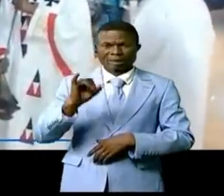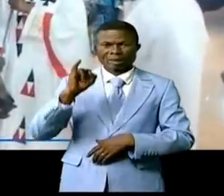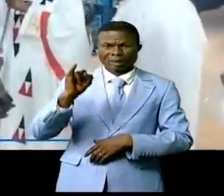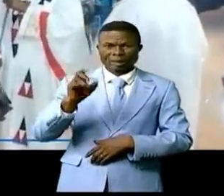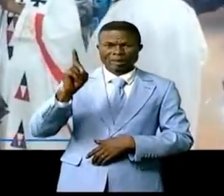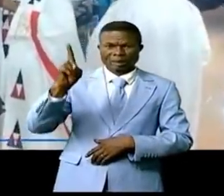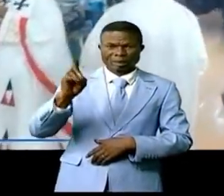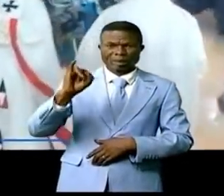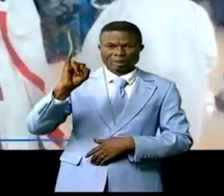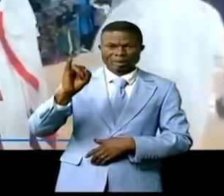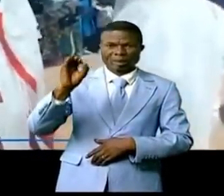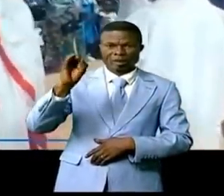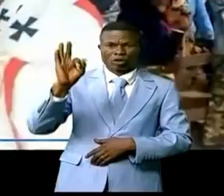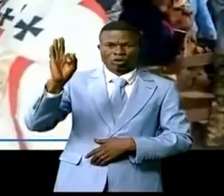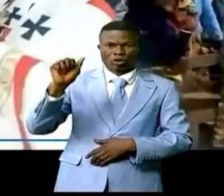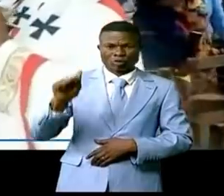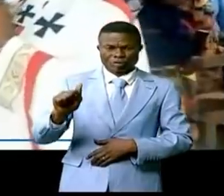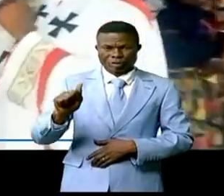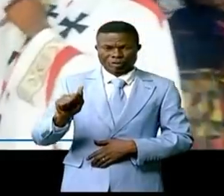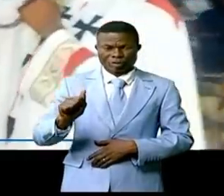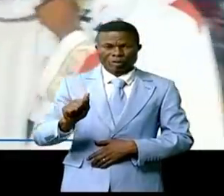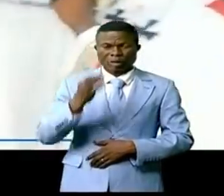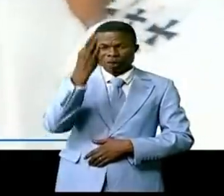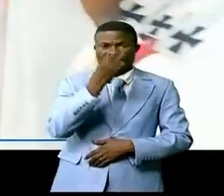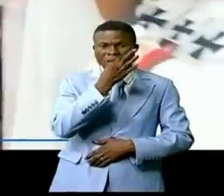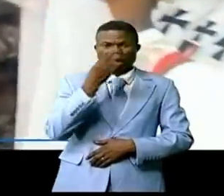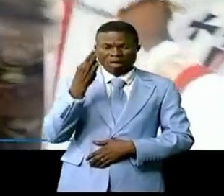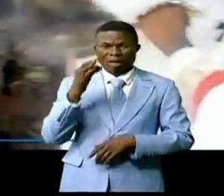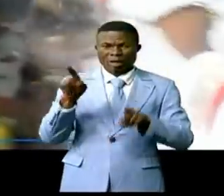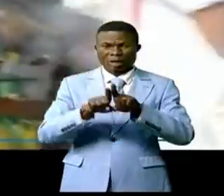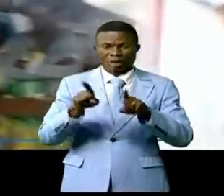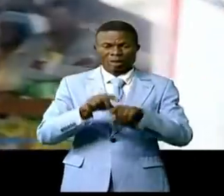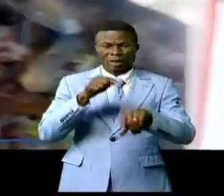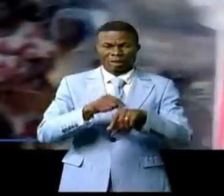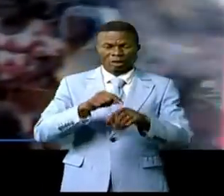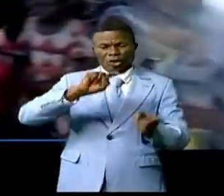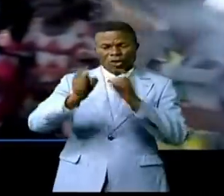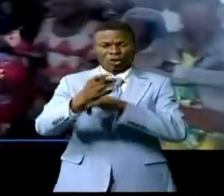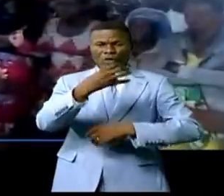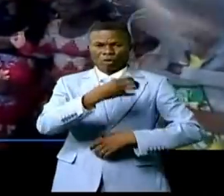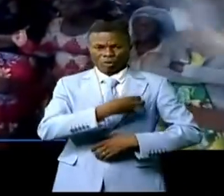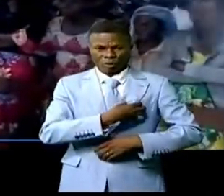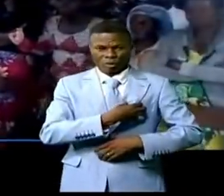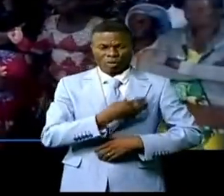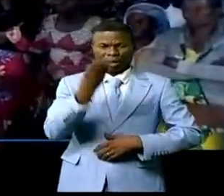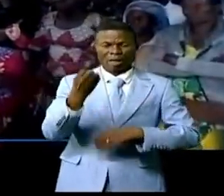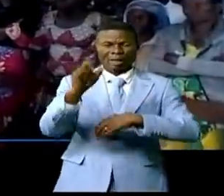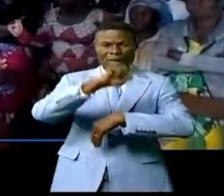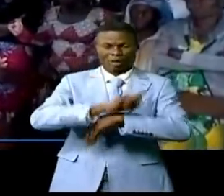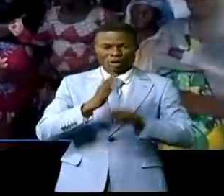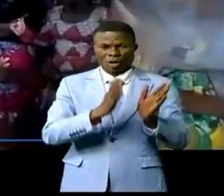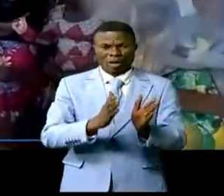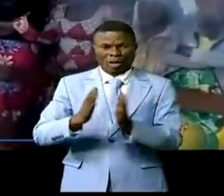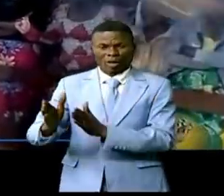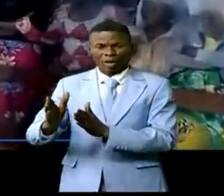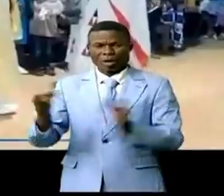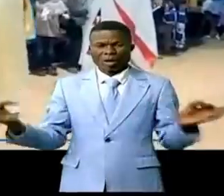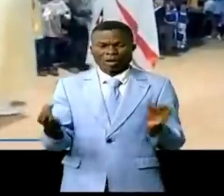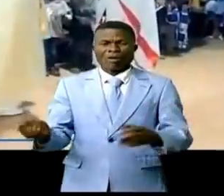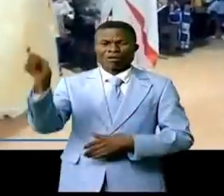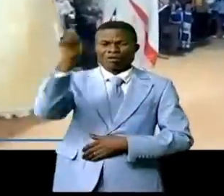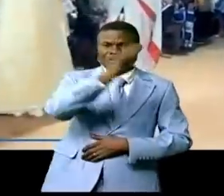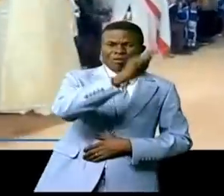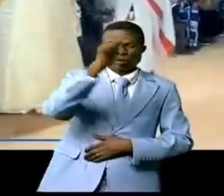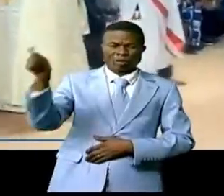Au sein de l'Église catholique, le carême est considéré comme un temps de conversion de 40 jours en préparation aux fêtes pascales qui